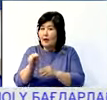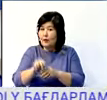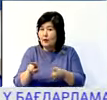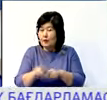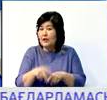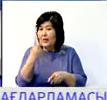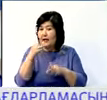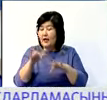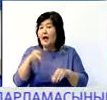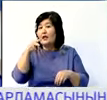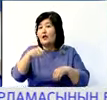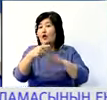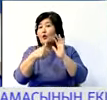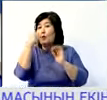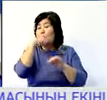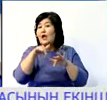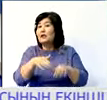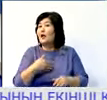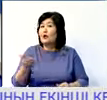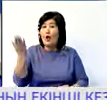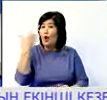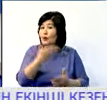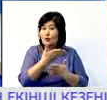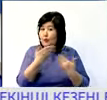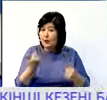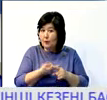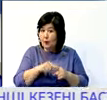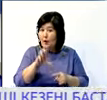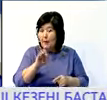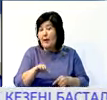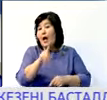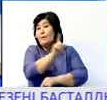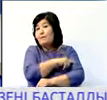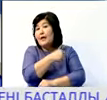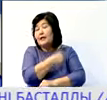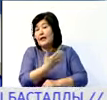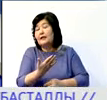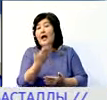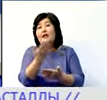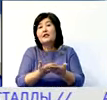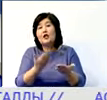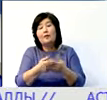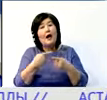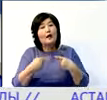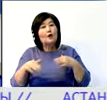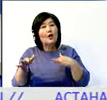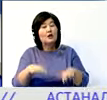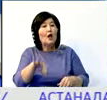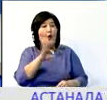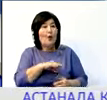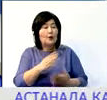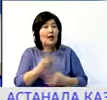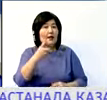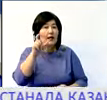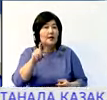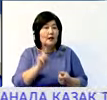түскен. 2017 жылы ондай түспеген бұл бап бойынша. Медициналық сипаттағы мәжбүрлеу шараларын қолдану туралы 2